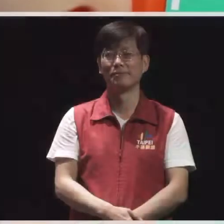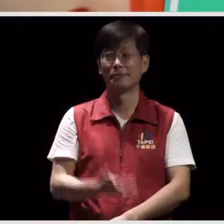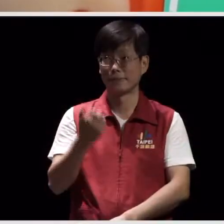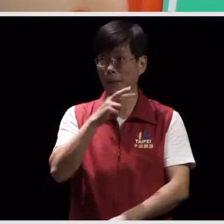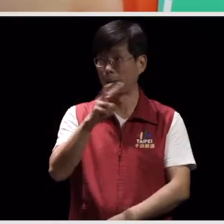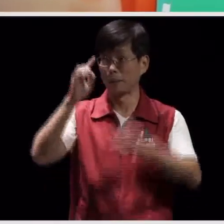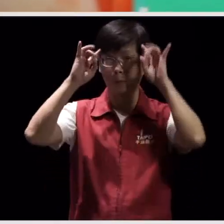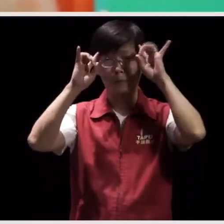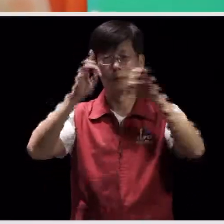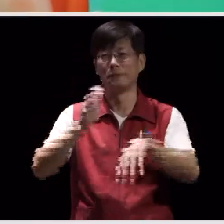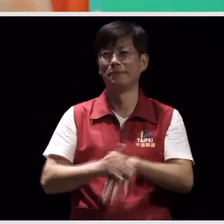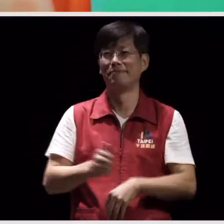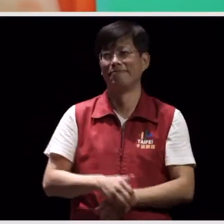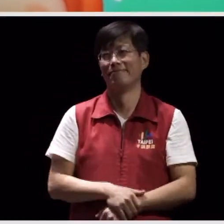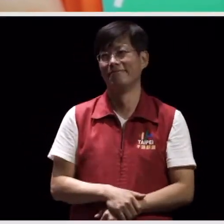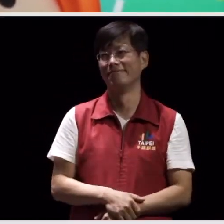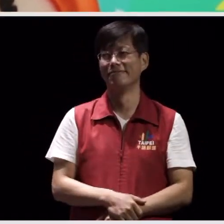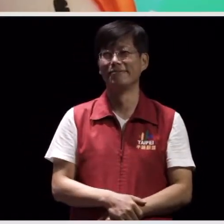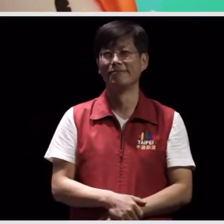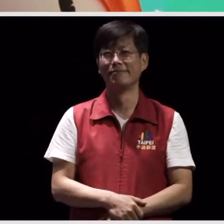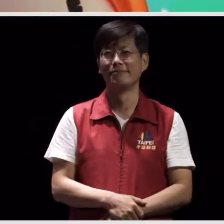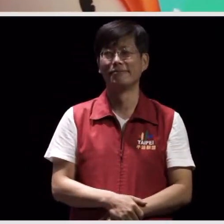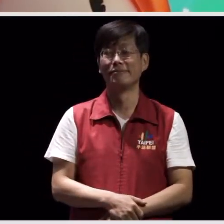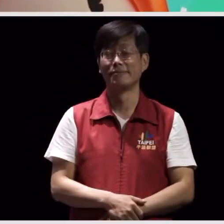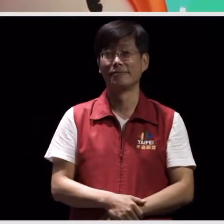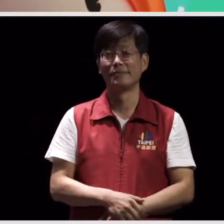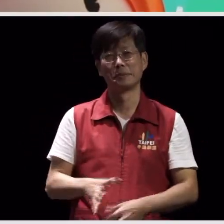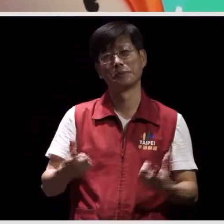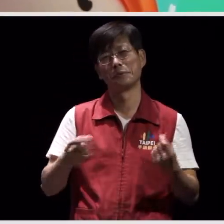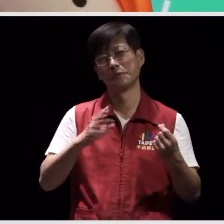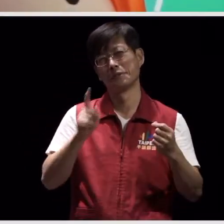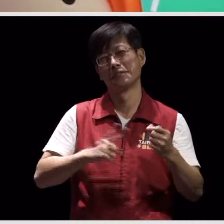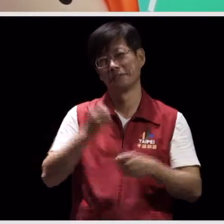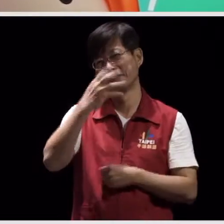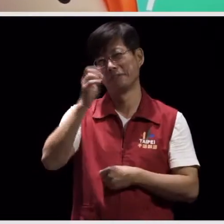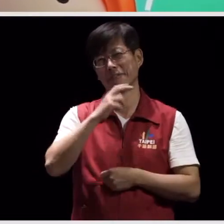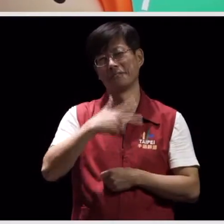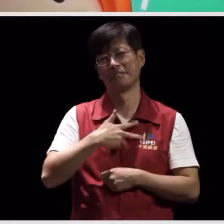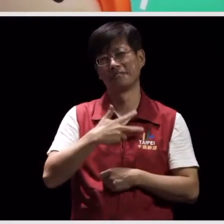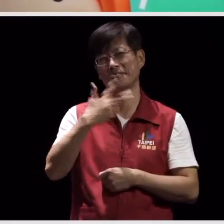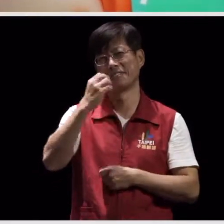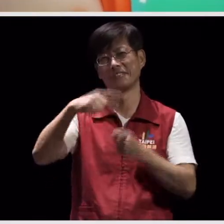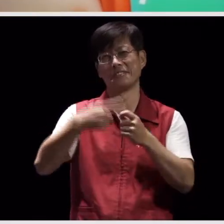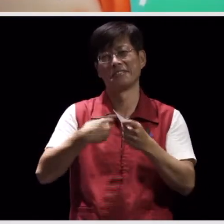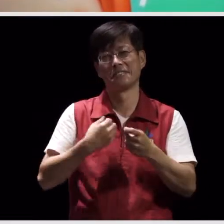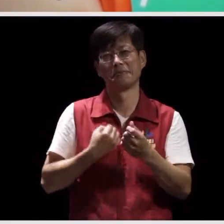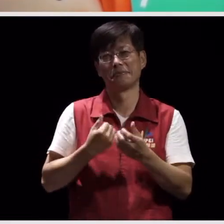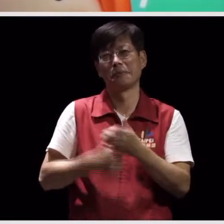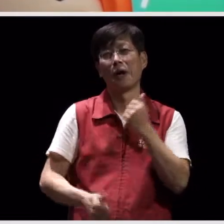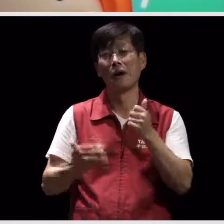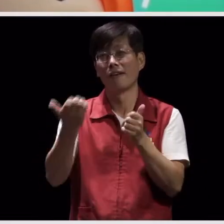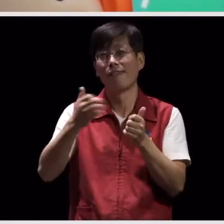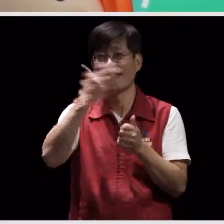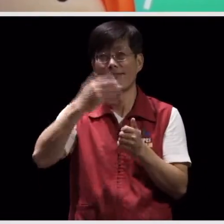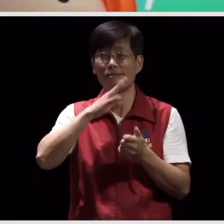非常有朝气啊，非常棒。好，啊，我七年级嘛，所以要热情一点这样。今天刚听到导演这样分享旅